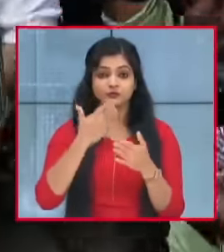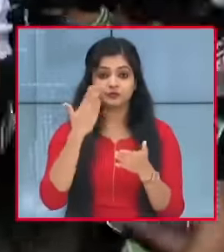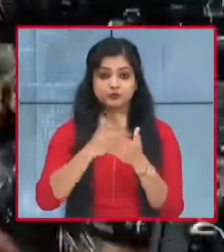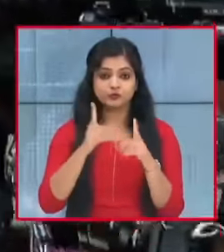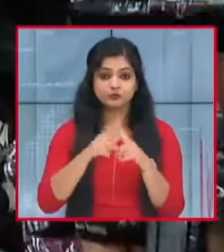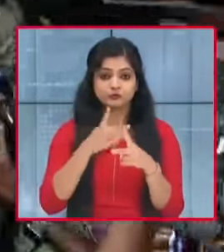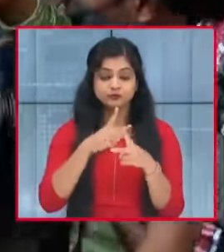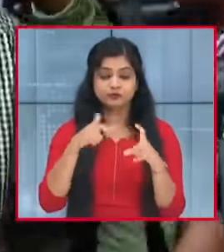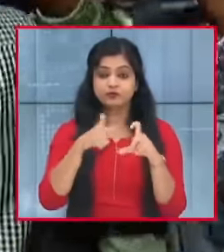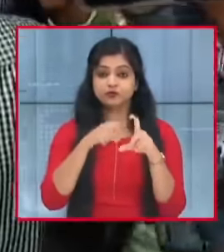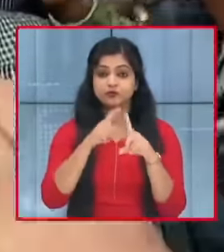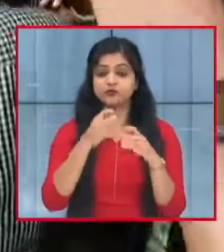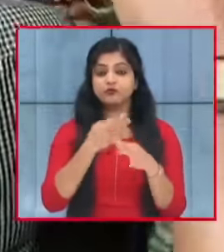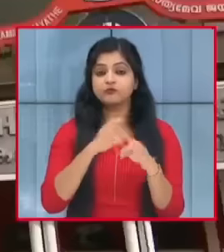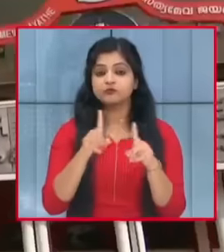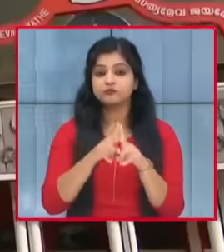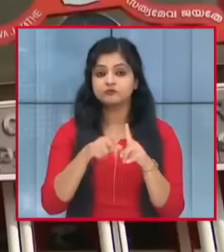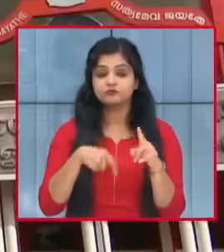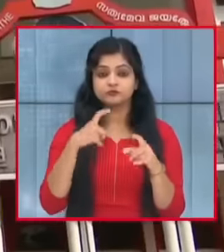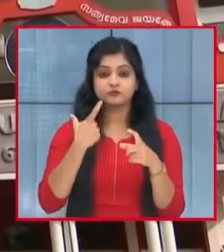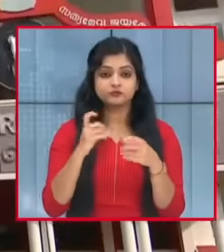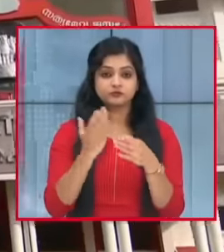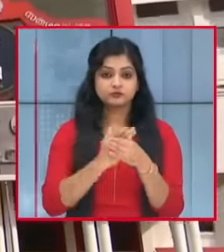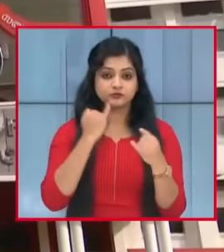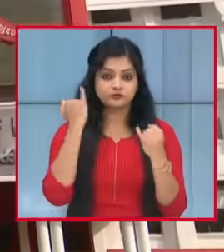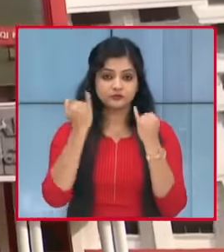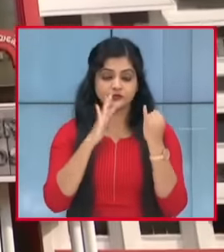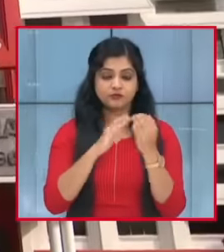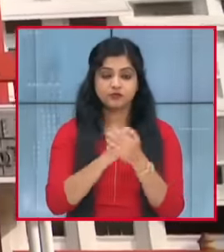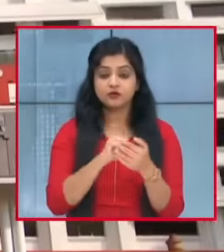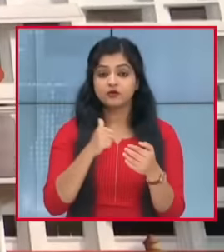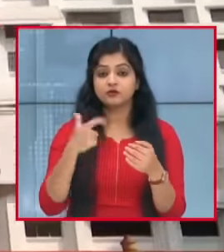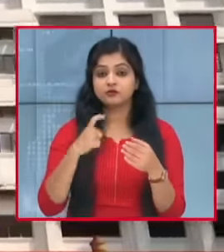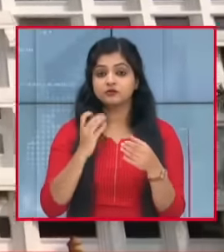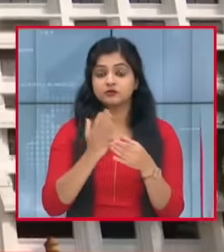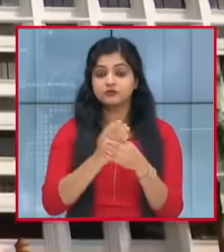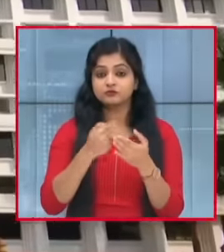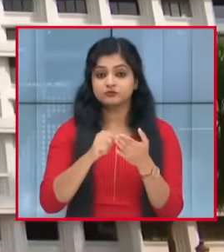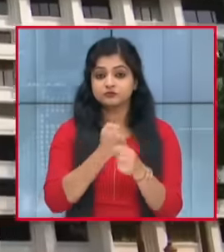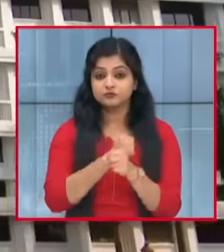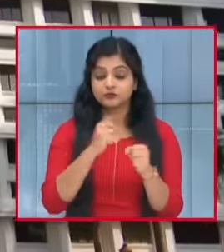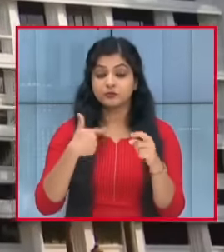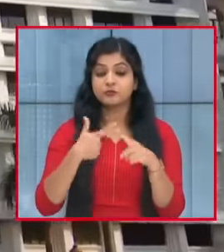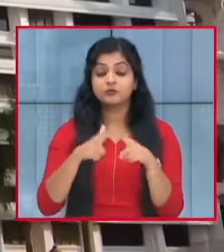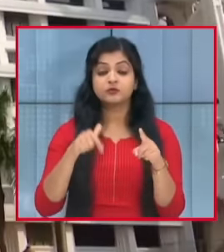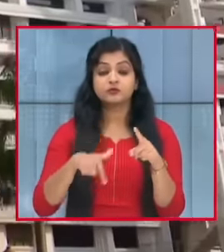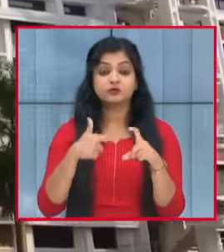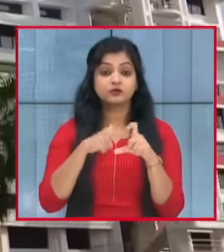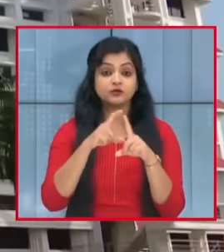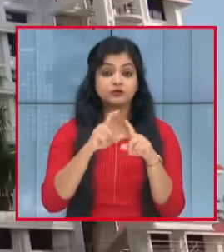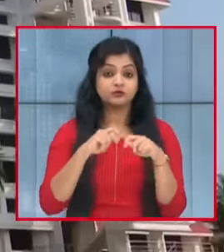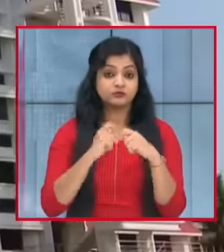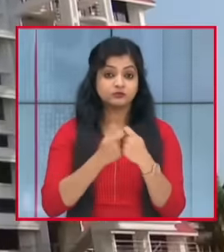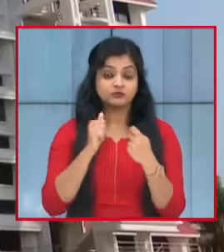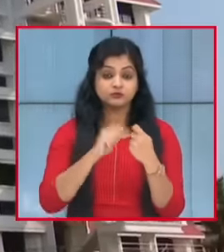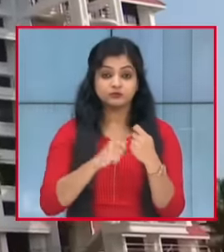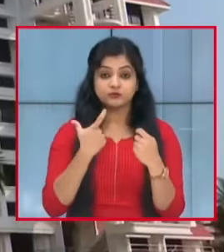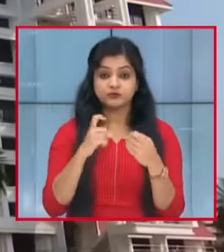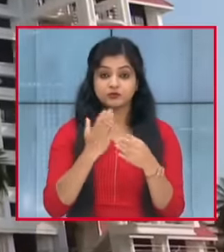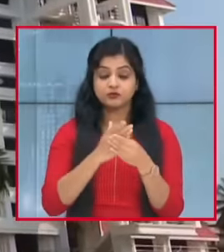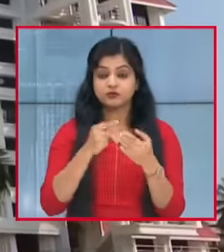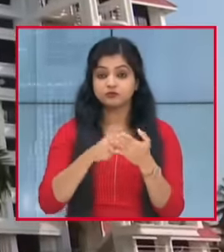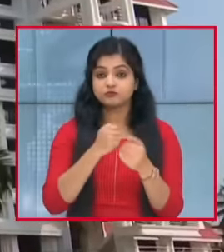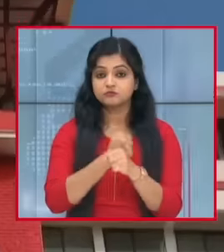ED സ്വതന്ത്രമായാണ് അന്വേഷണം നടത്തുന്നത്. അതുകൊണ്ട് തന്നെ മറ്റു കേസുകളിൽ ജാമ്യം ലഭിച്ചത് ED കേസിൽ പരിഗണിക്കാനാകില്ലെന്നുമായിരുന്നു ജാമ്യാപേക്ഷ